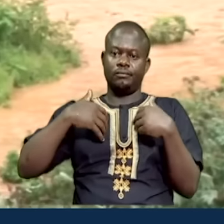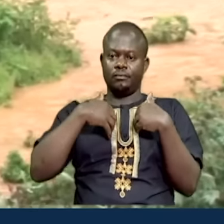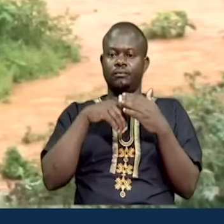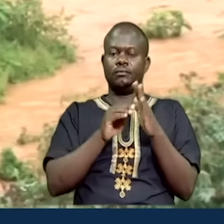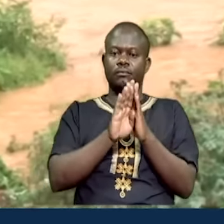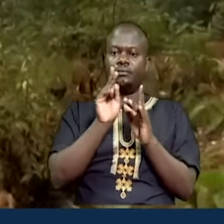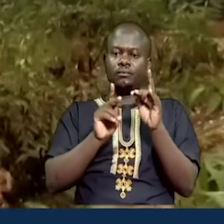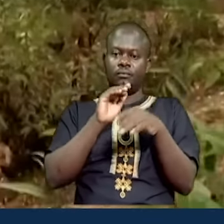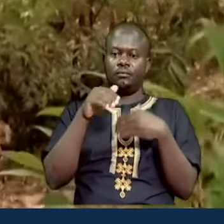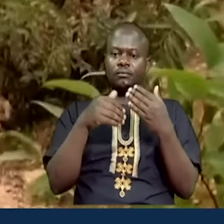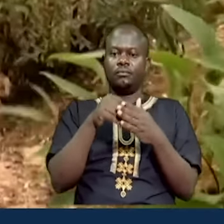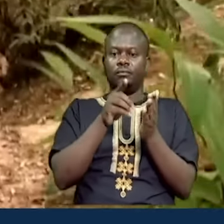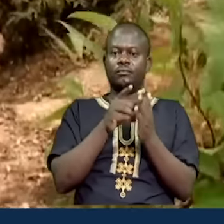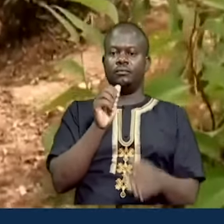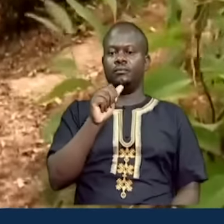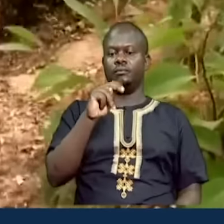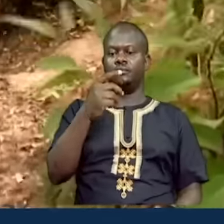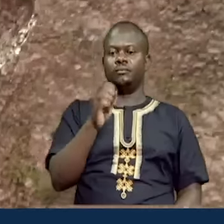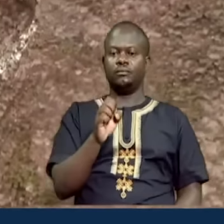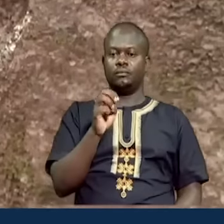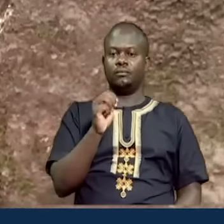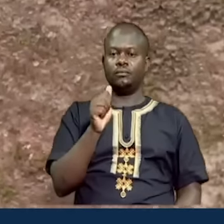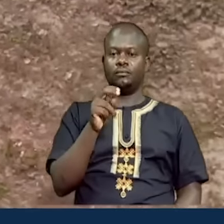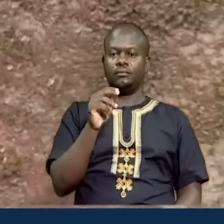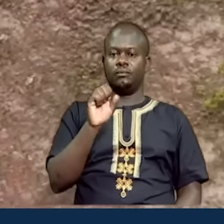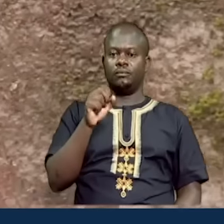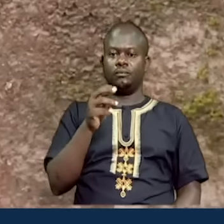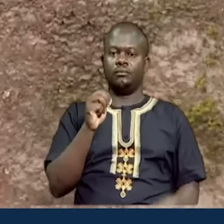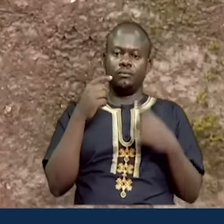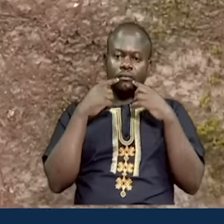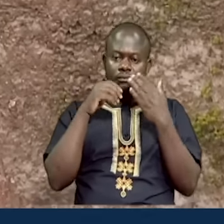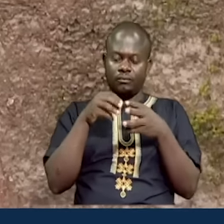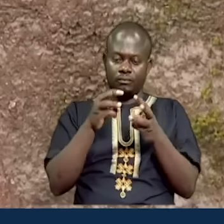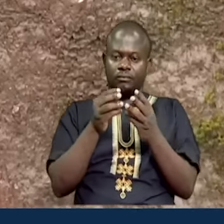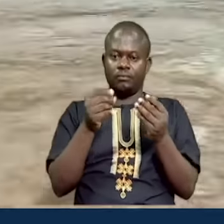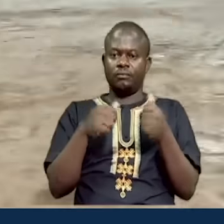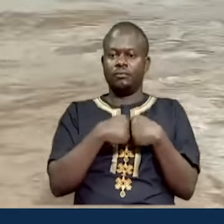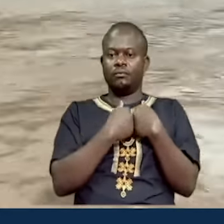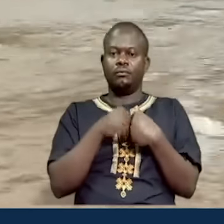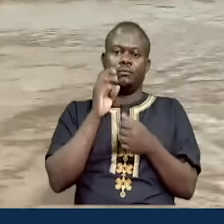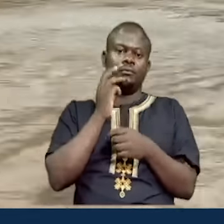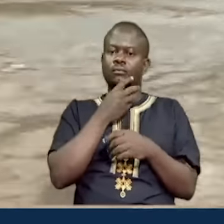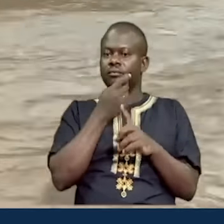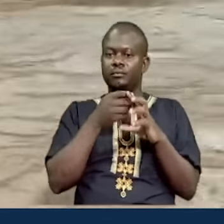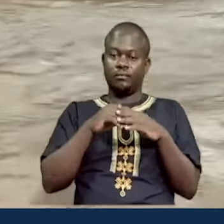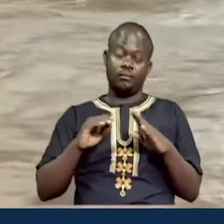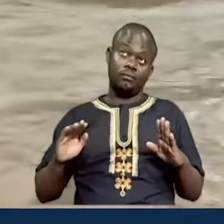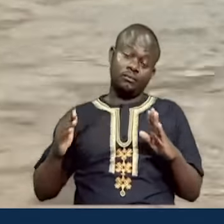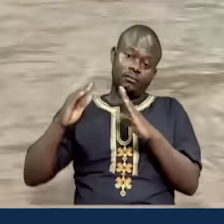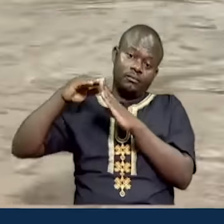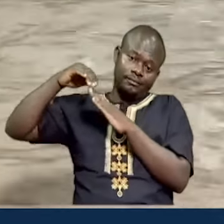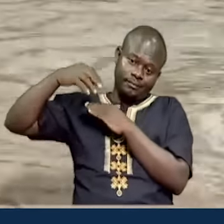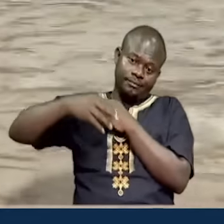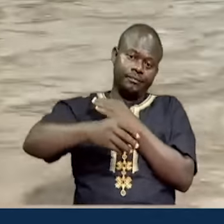n'iterambere ry'abaturage, Dr. Angeman Ishimwe avuga ko igisubizo kirambye mu guhangana n'amazi ava ku misozi ihanamye akangiza